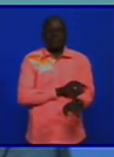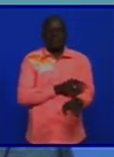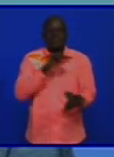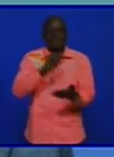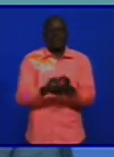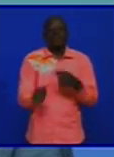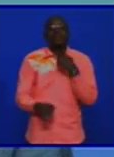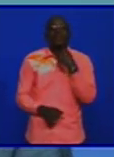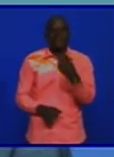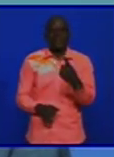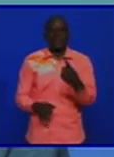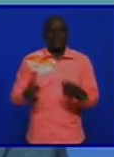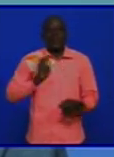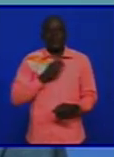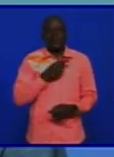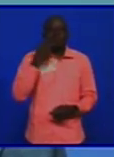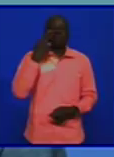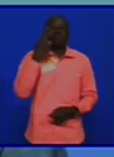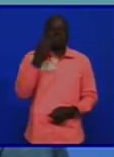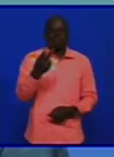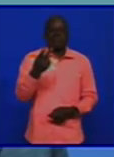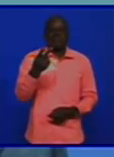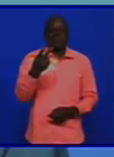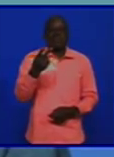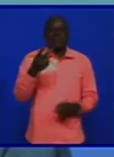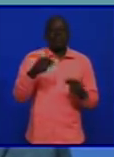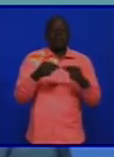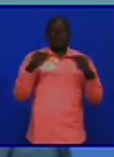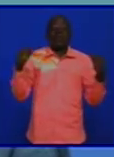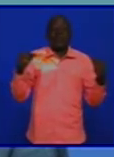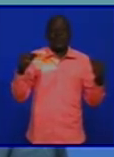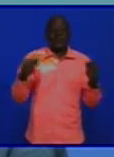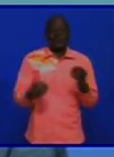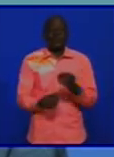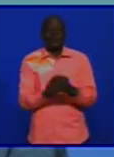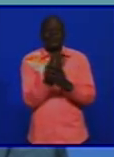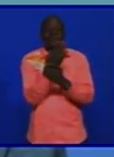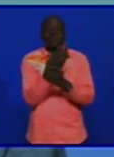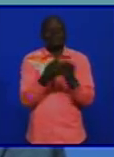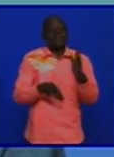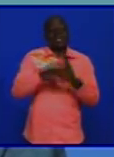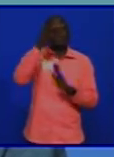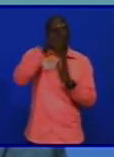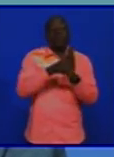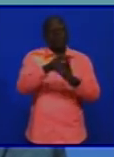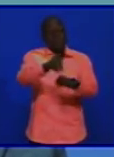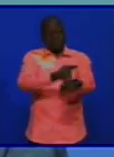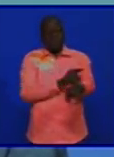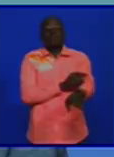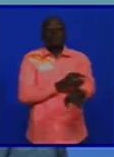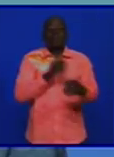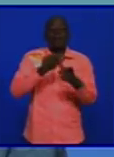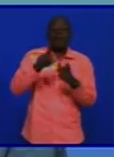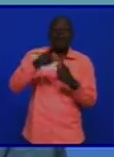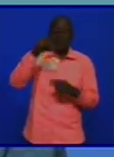d'habitude, on a tendance à opposer croissance et développement durable, alors qu'il n'y a